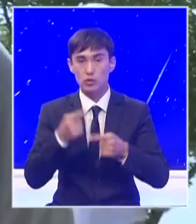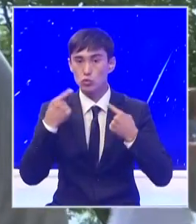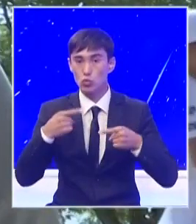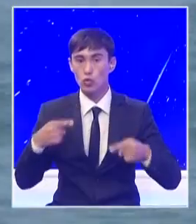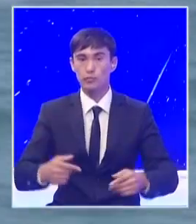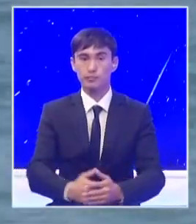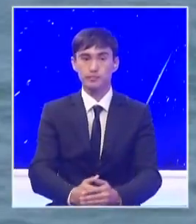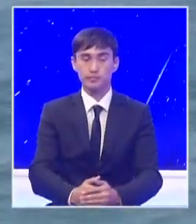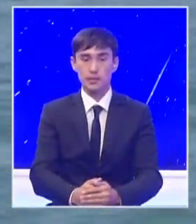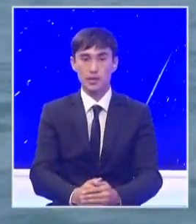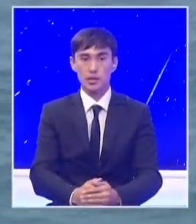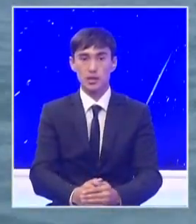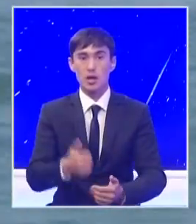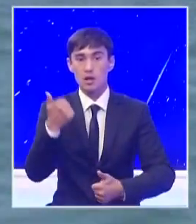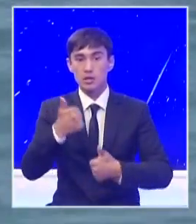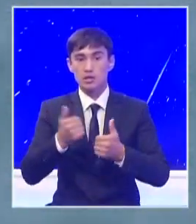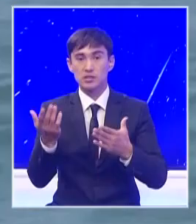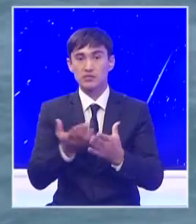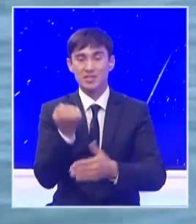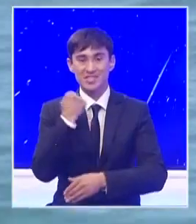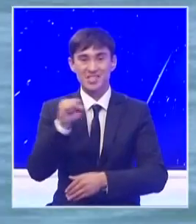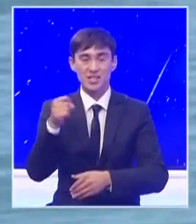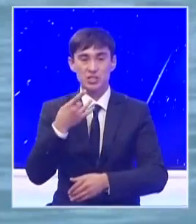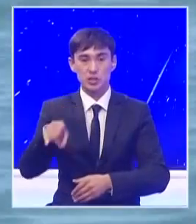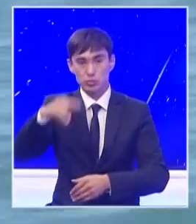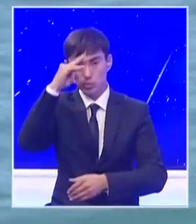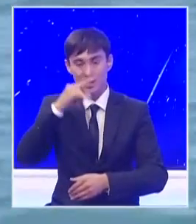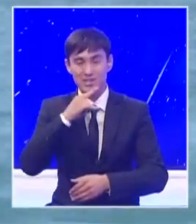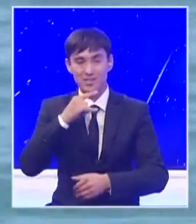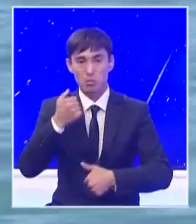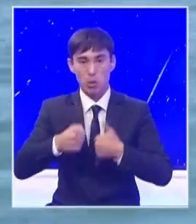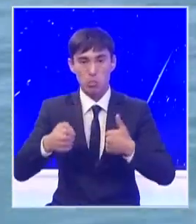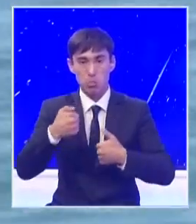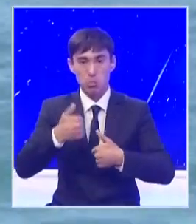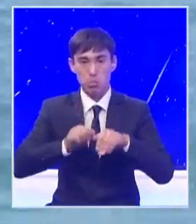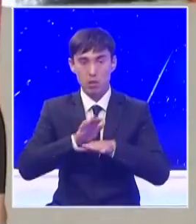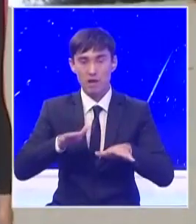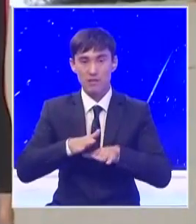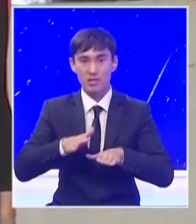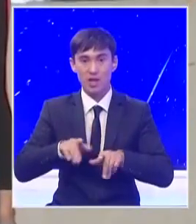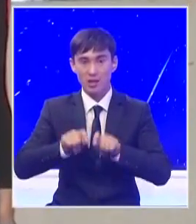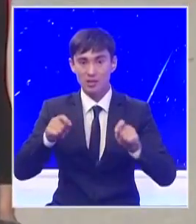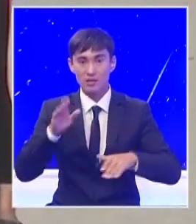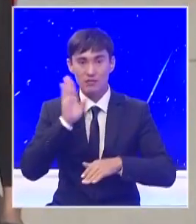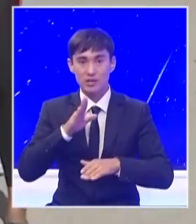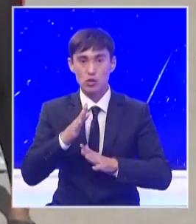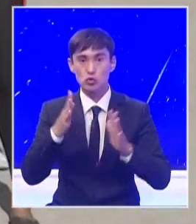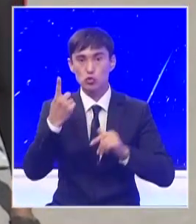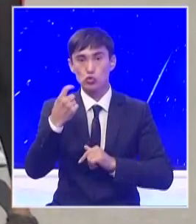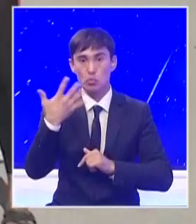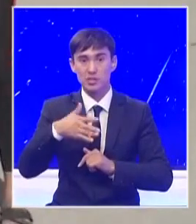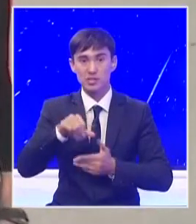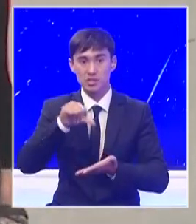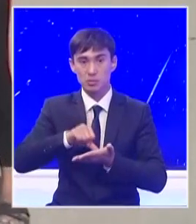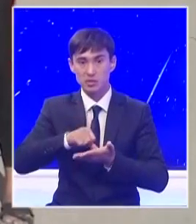другое. Всего за звание сильнейшего в чемпионате Республики Казахстан по плаванию на открытой воде борются чуть больше 150 спортсменов из